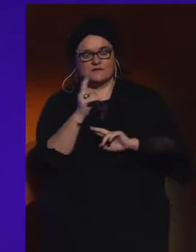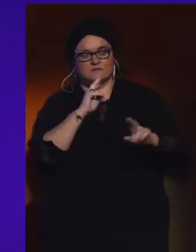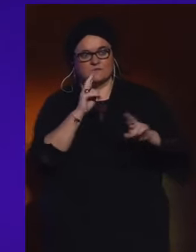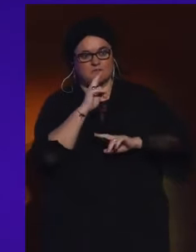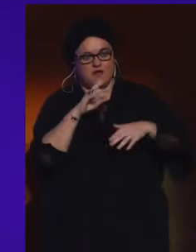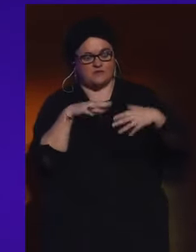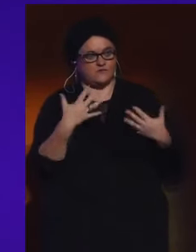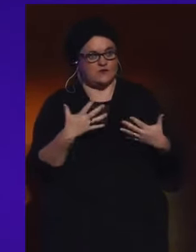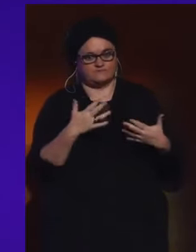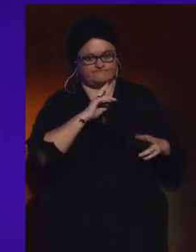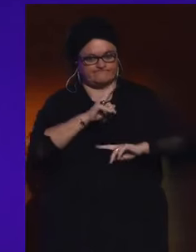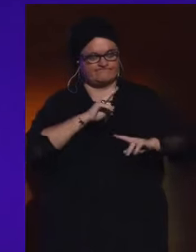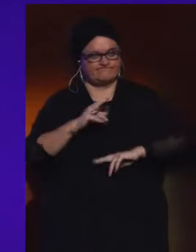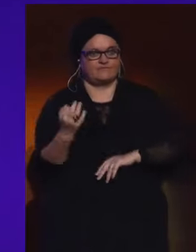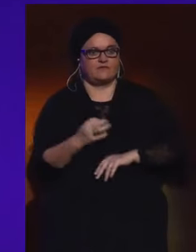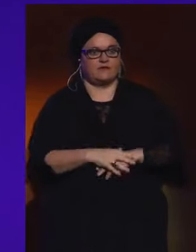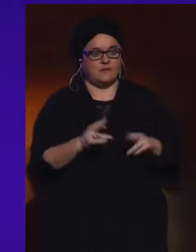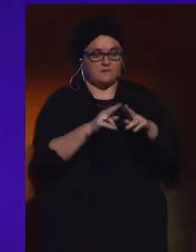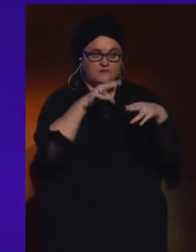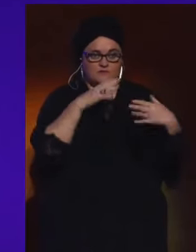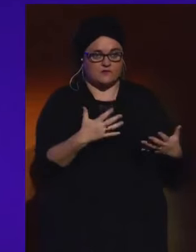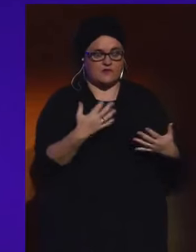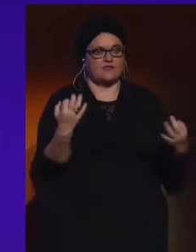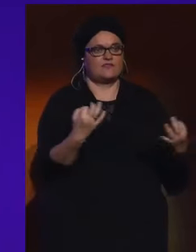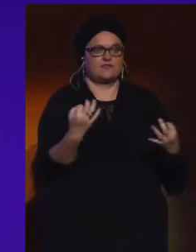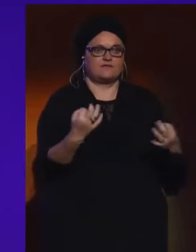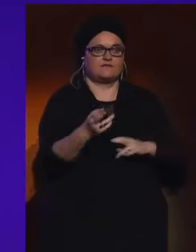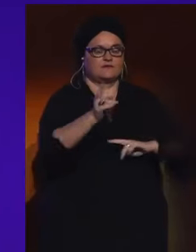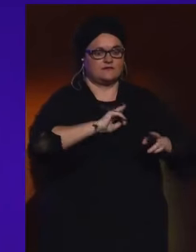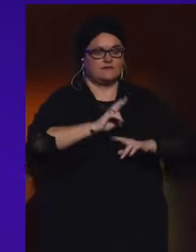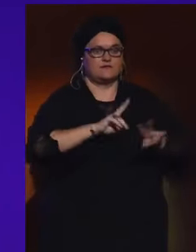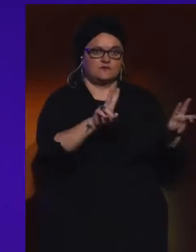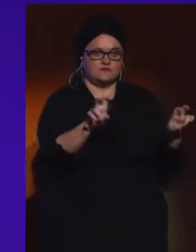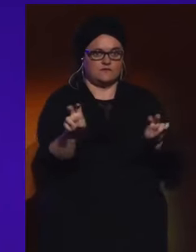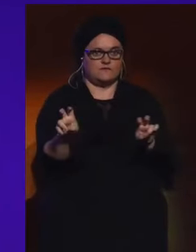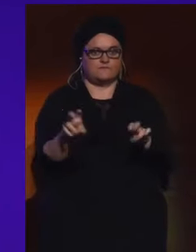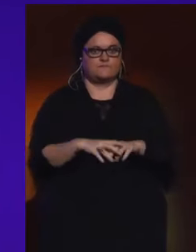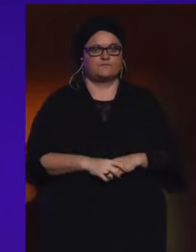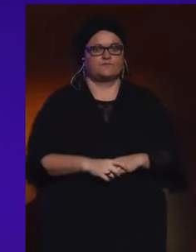respuestas actualizadas y las preguntas actuales necesitan de respuestas nuevas.